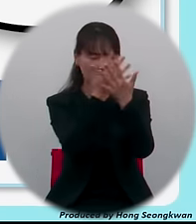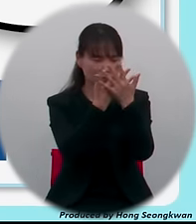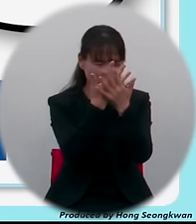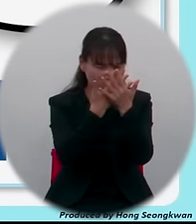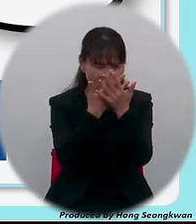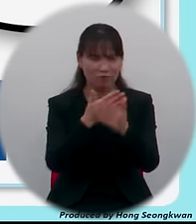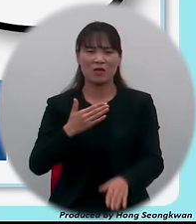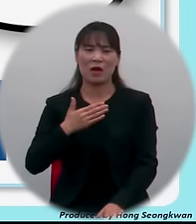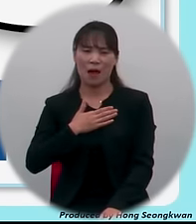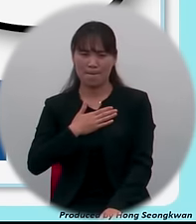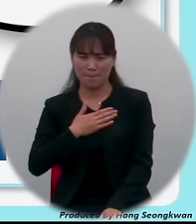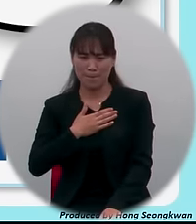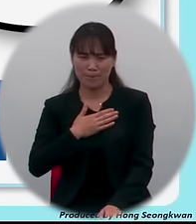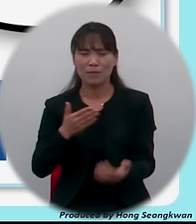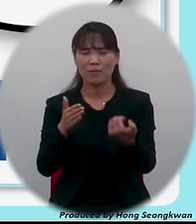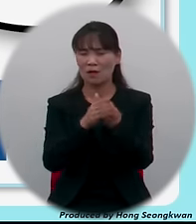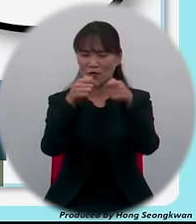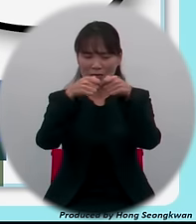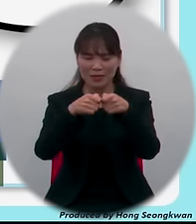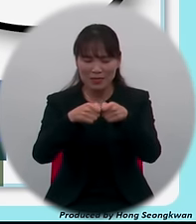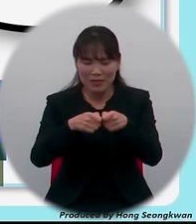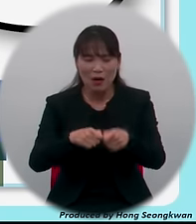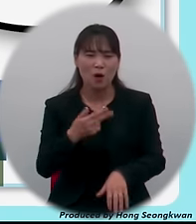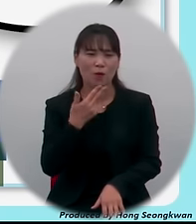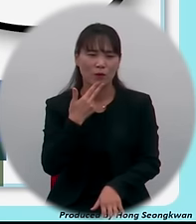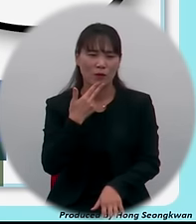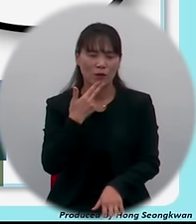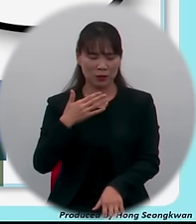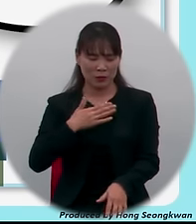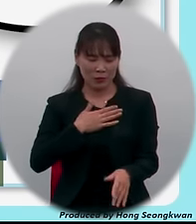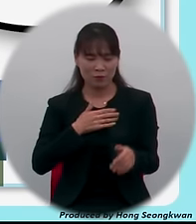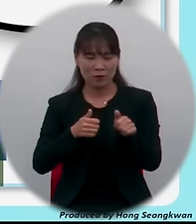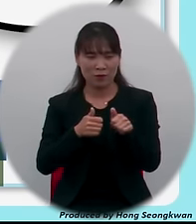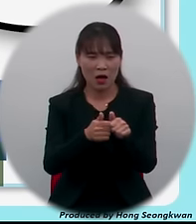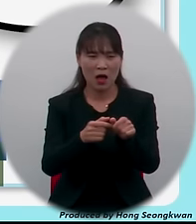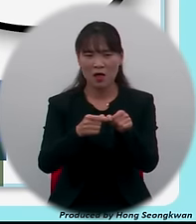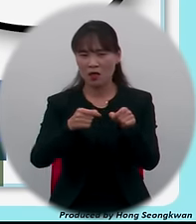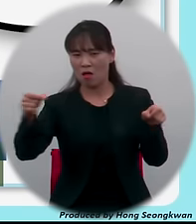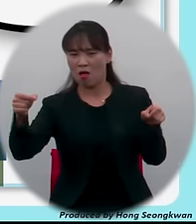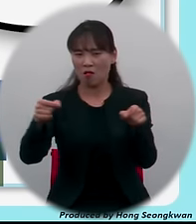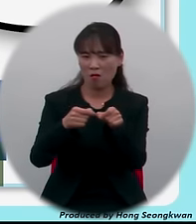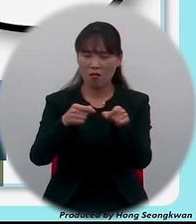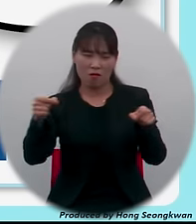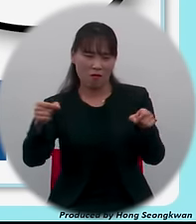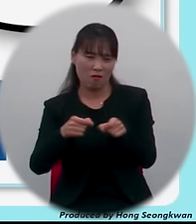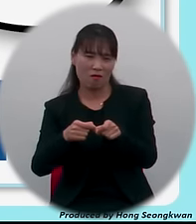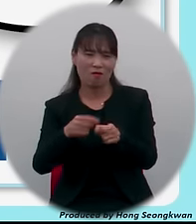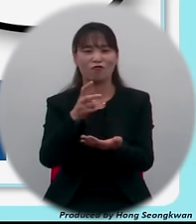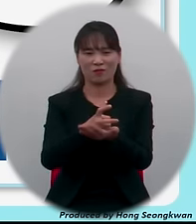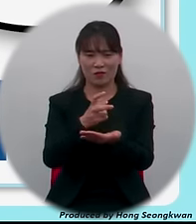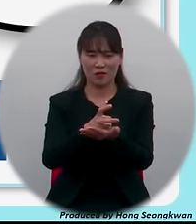감정적이기 때문에 자세하지 않습니다 기분에 따라 늘어났다 줄어들었다 하는 일관성이 없는 규칙들이